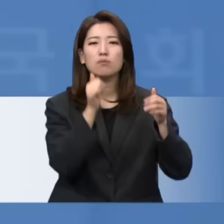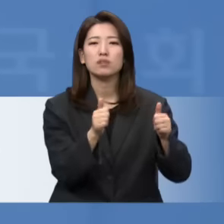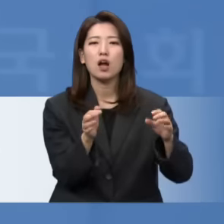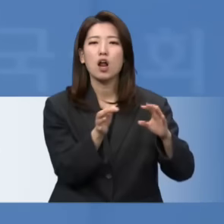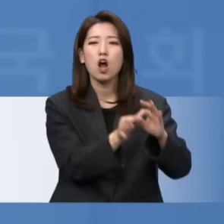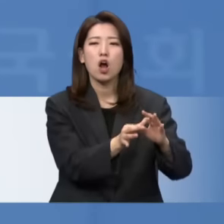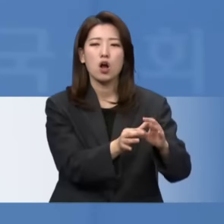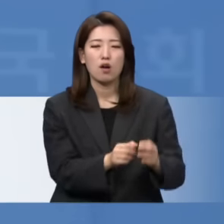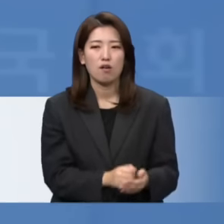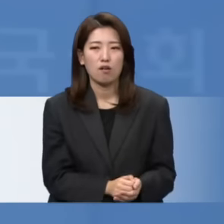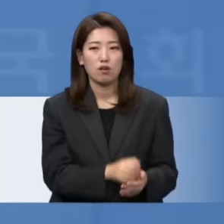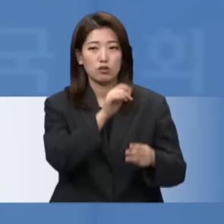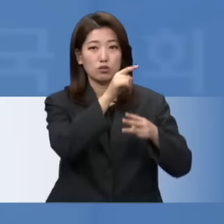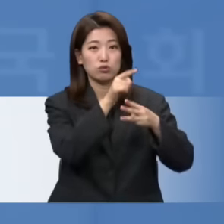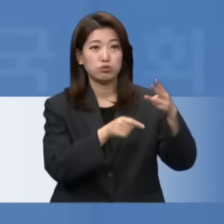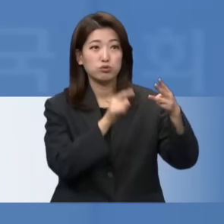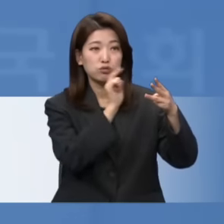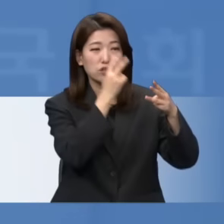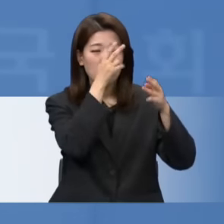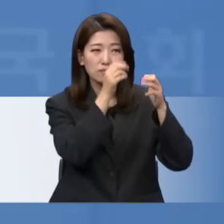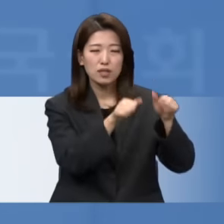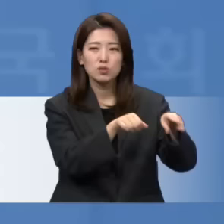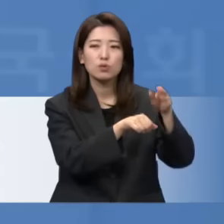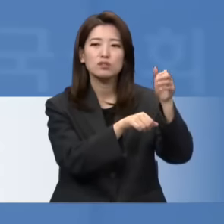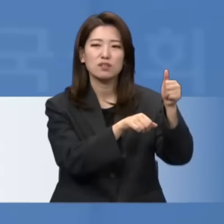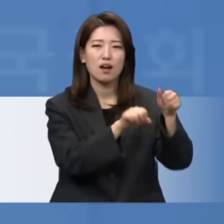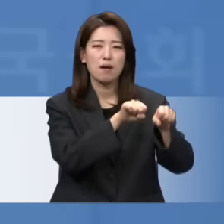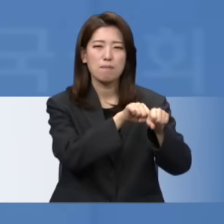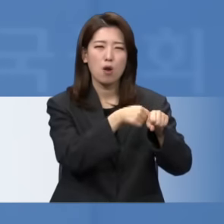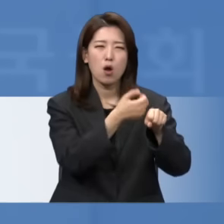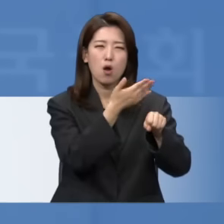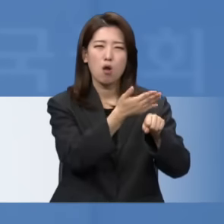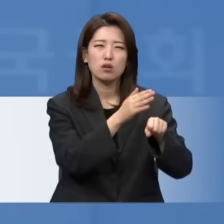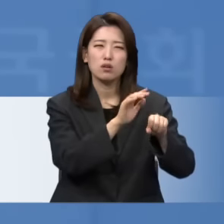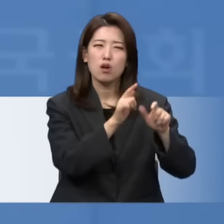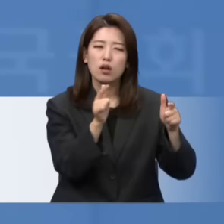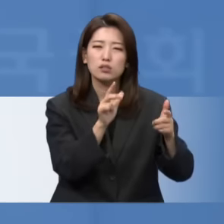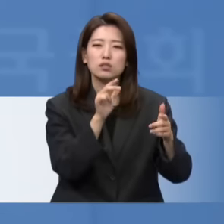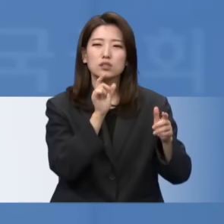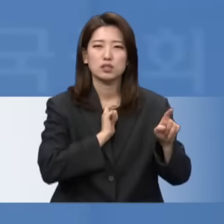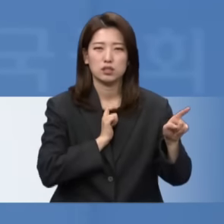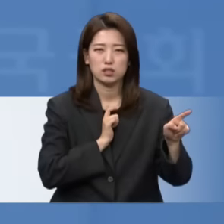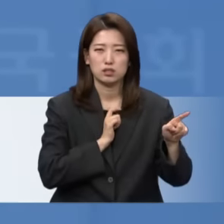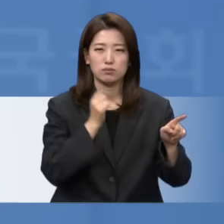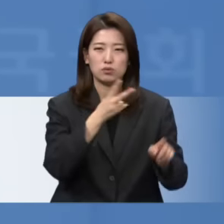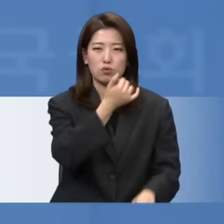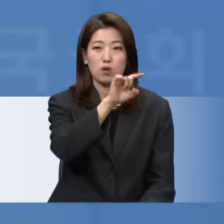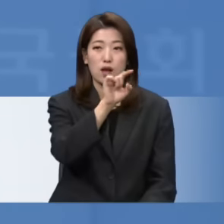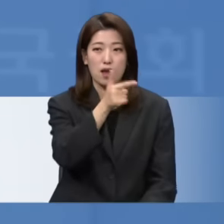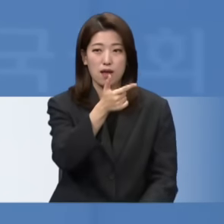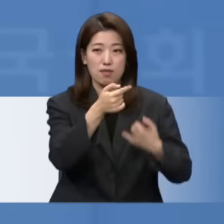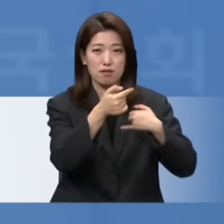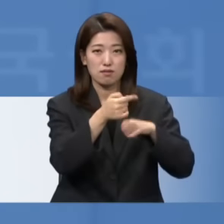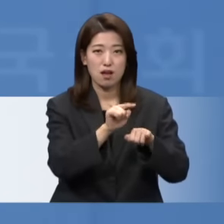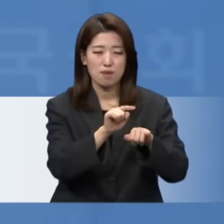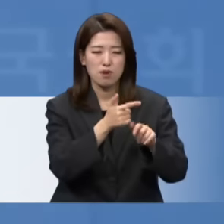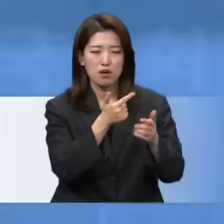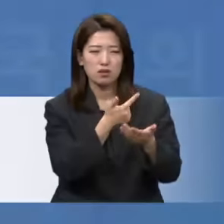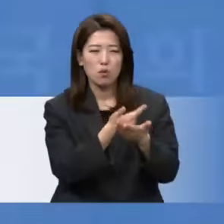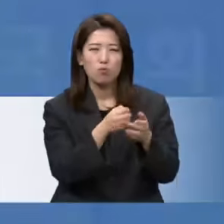의혹 딸논문 대필 의혹 사건 규명을 위한 특별 검사의 임명 등에 관한 법률 이른바